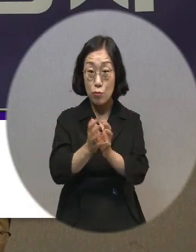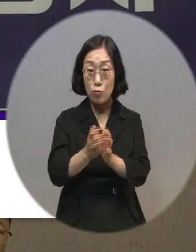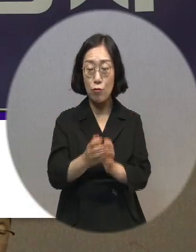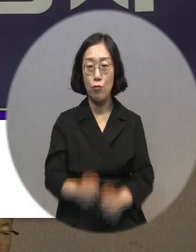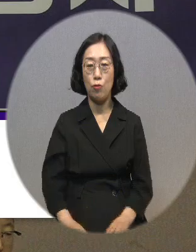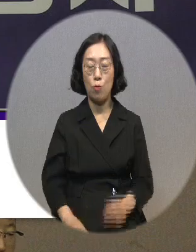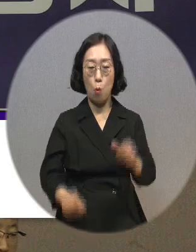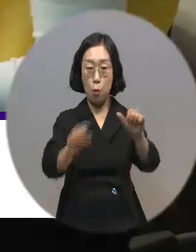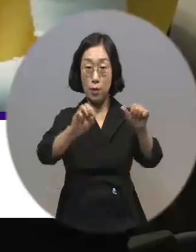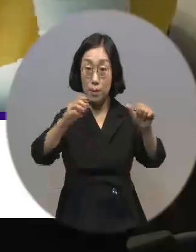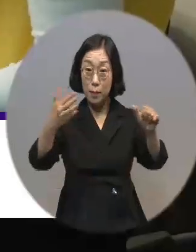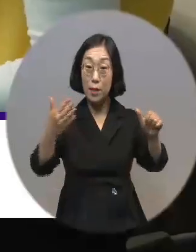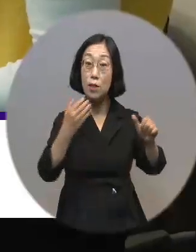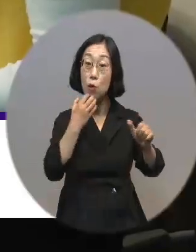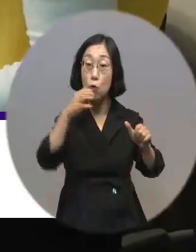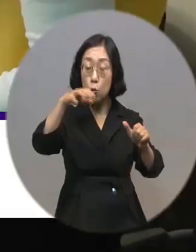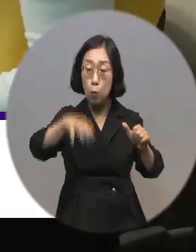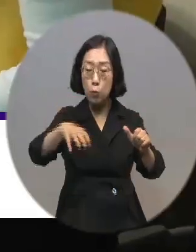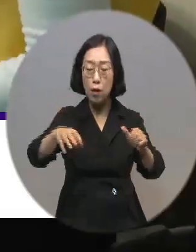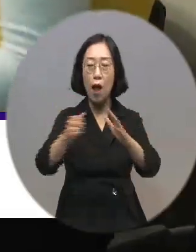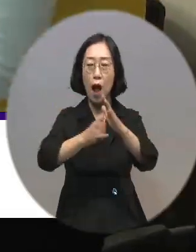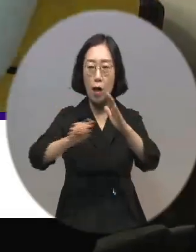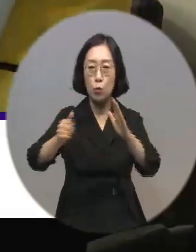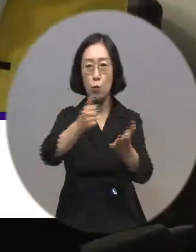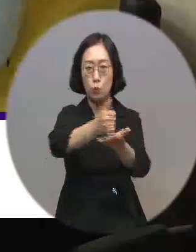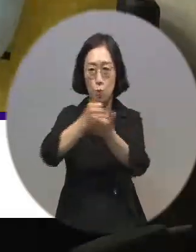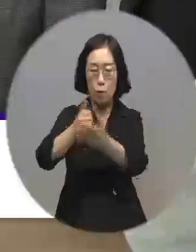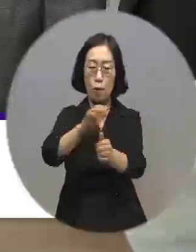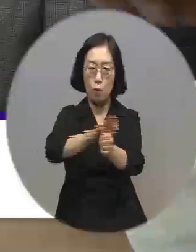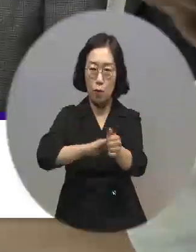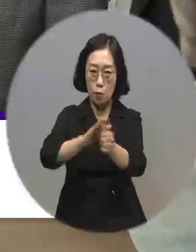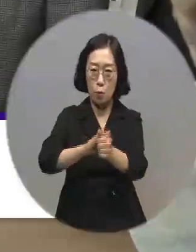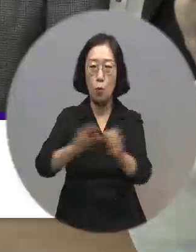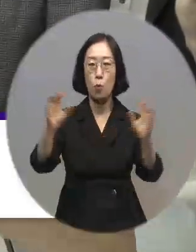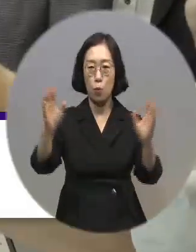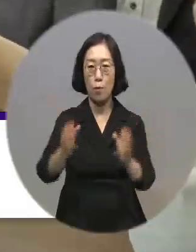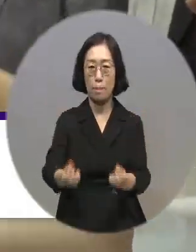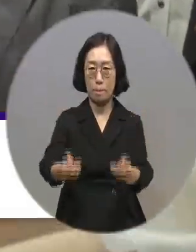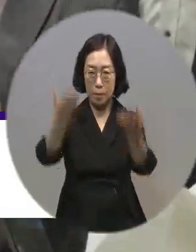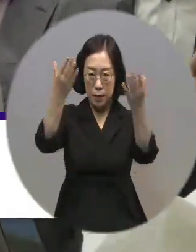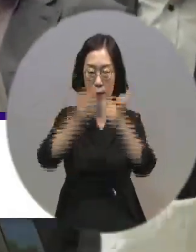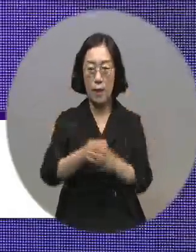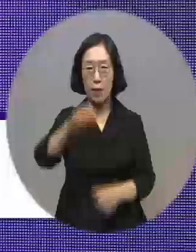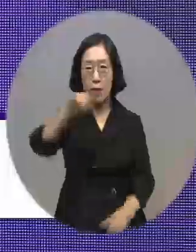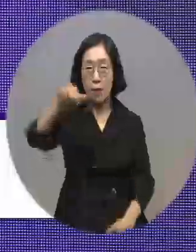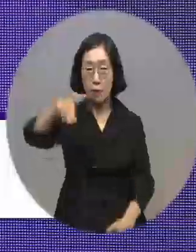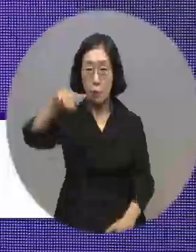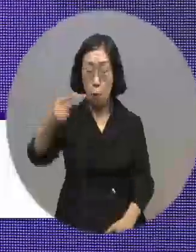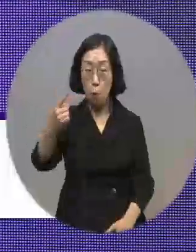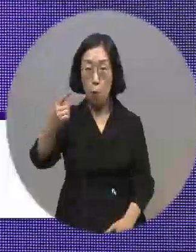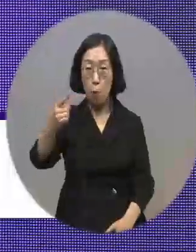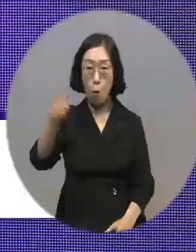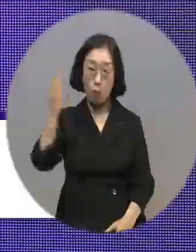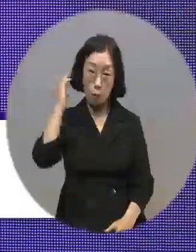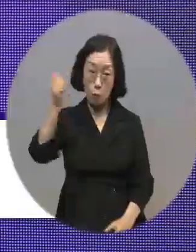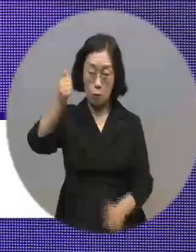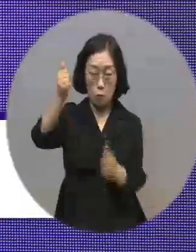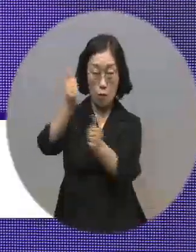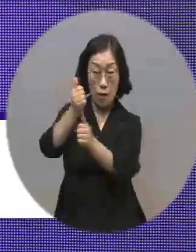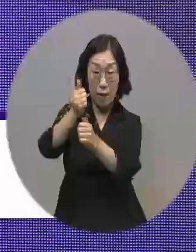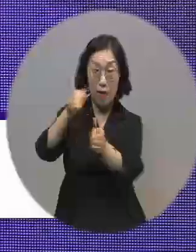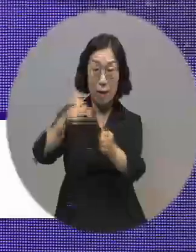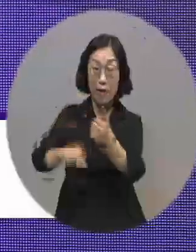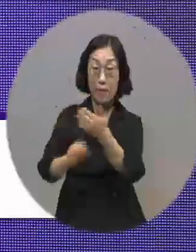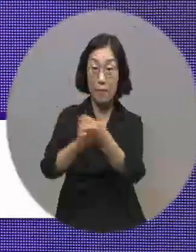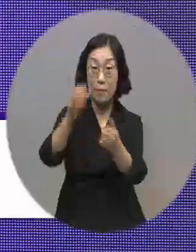서울 주재 이산가족을 초청해 위로 행사를 진행했습니다. 이번 행사에는 이주호 대통령 권한대행이 참석해